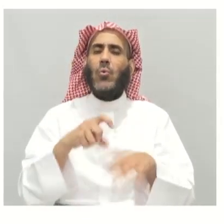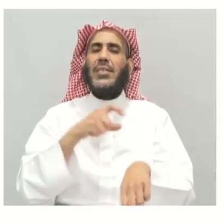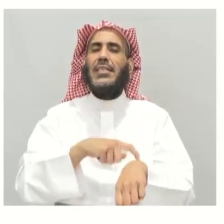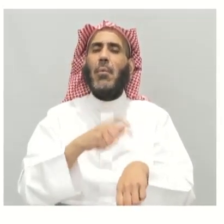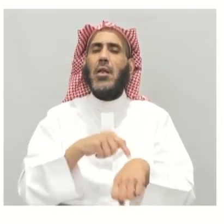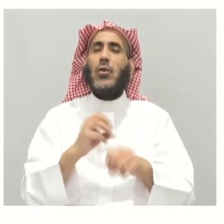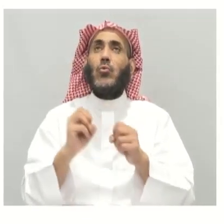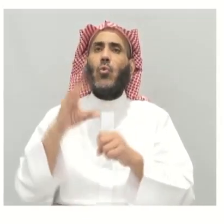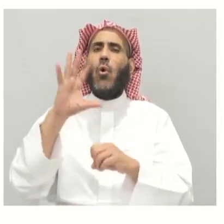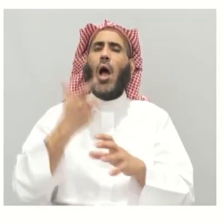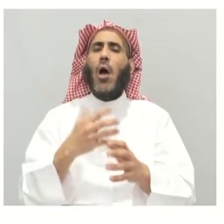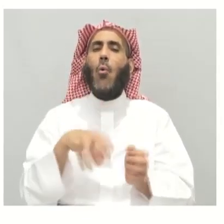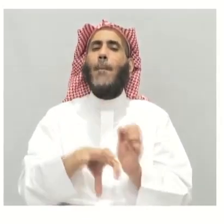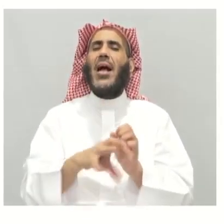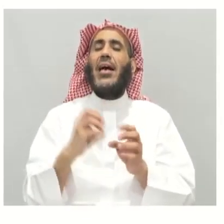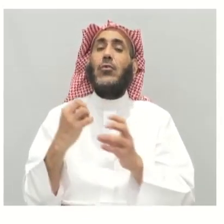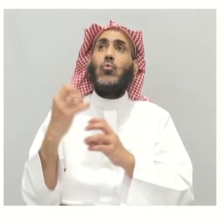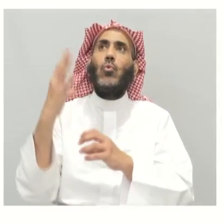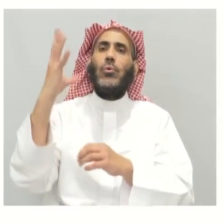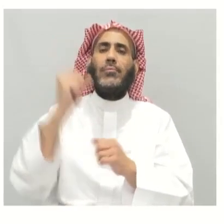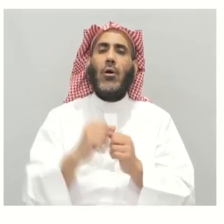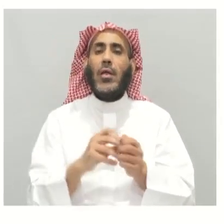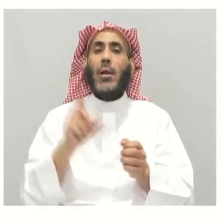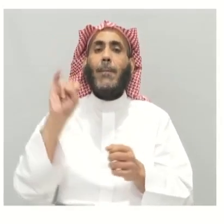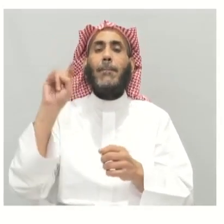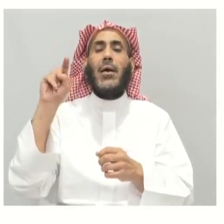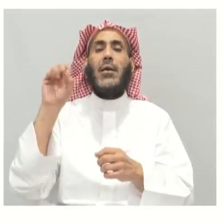أو مكان الطلوع. كذلك كلمة مرمى